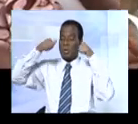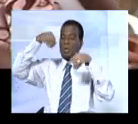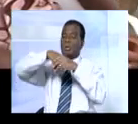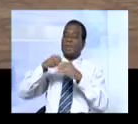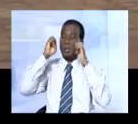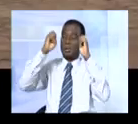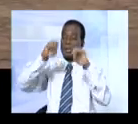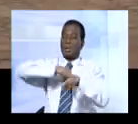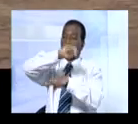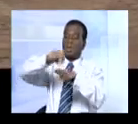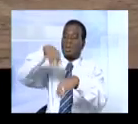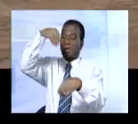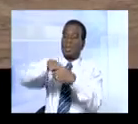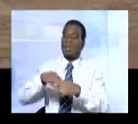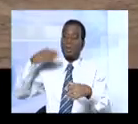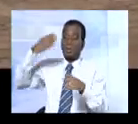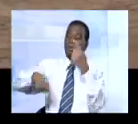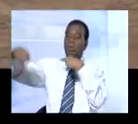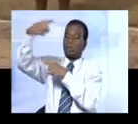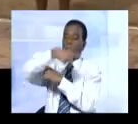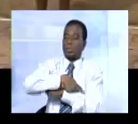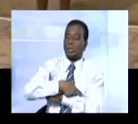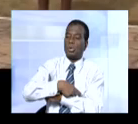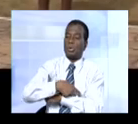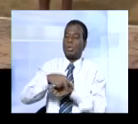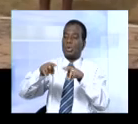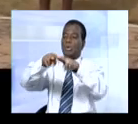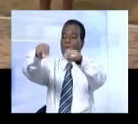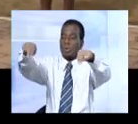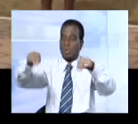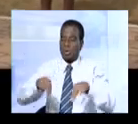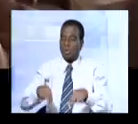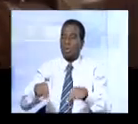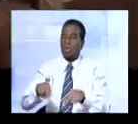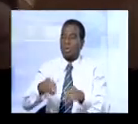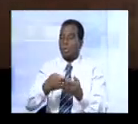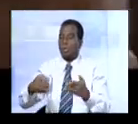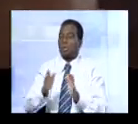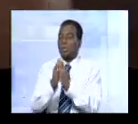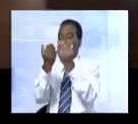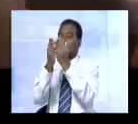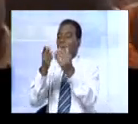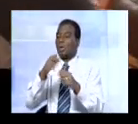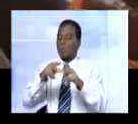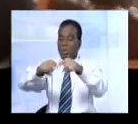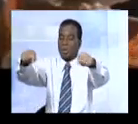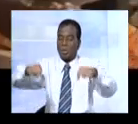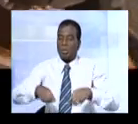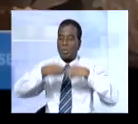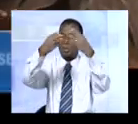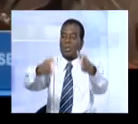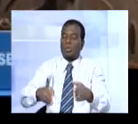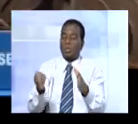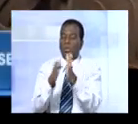l'éducation nationale. Dans les tout prochains jours, des meubles de bureau, des fournitures scolaires et des tables-bancs seront remis